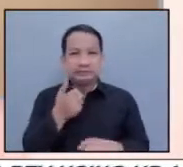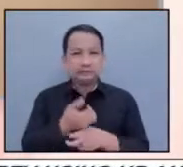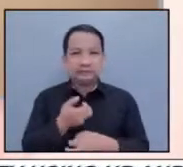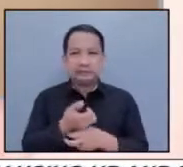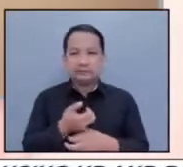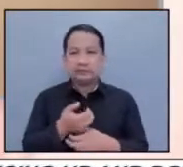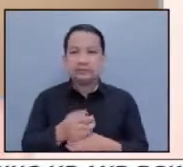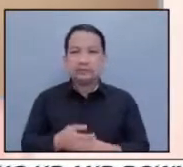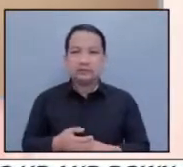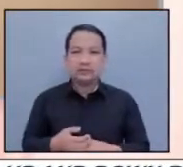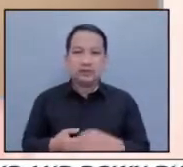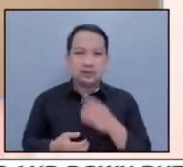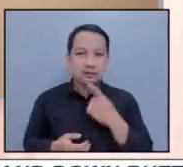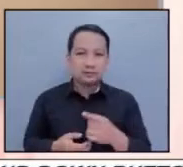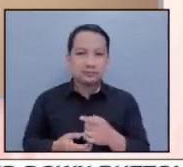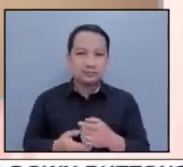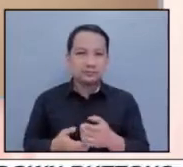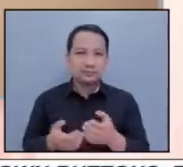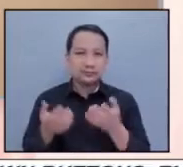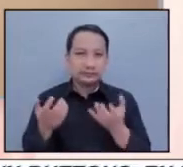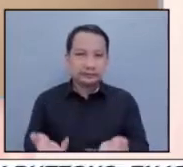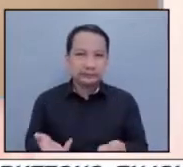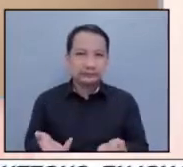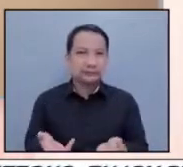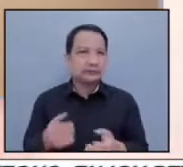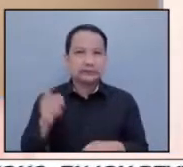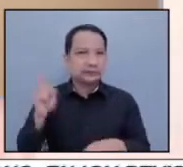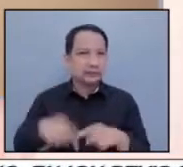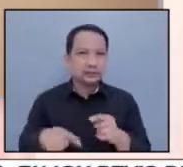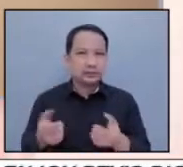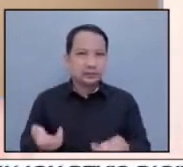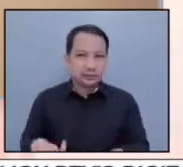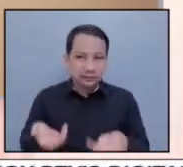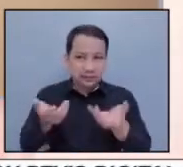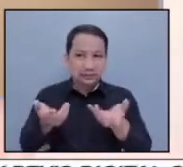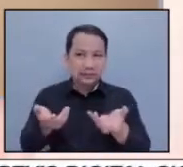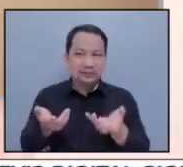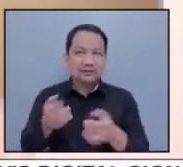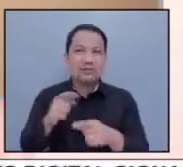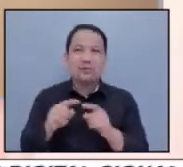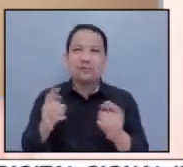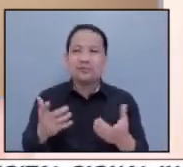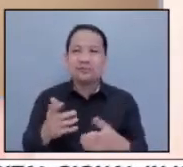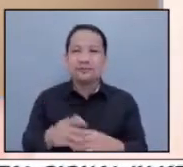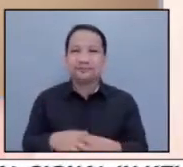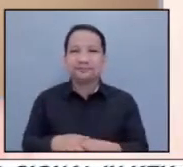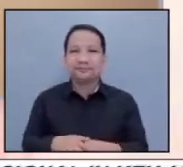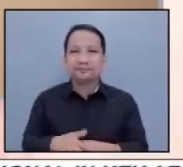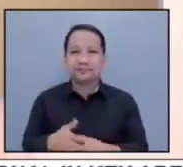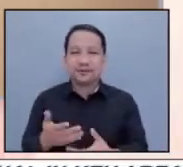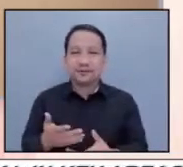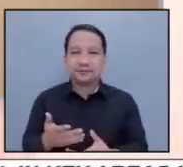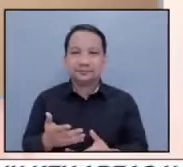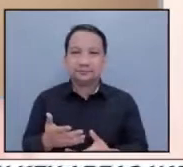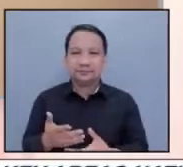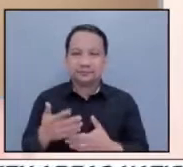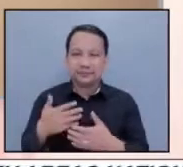po nakakabuhat ng mabibigat tsaka wala po ako masyado lakas.